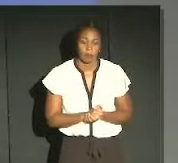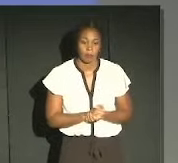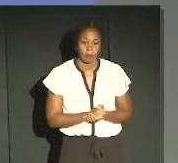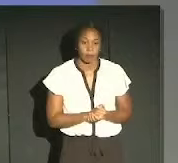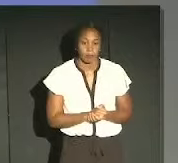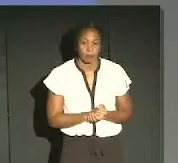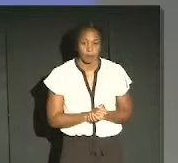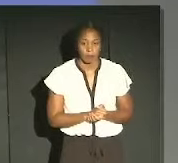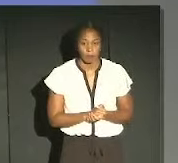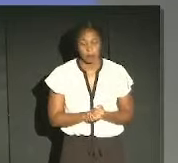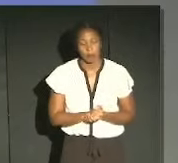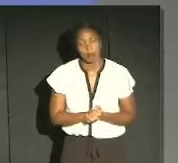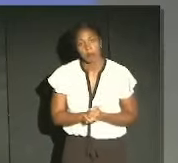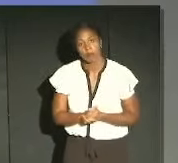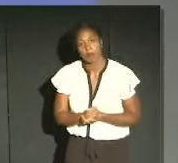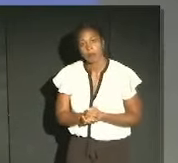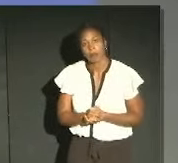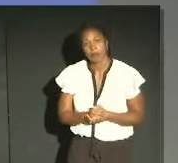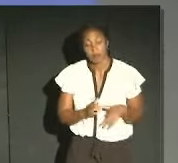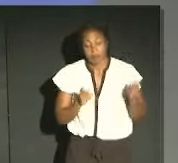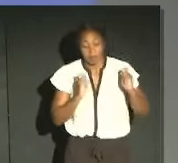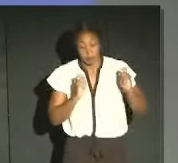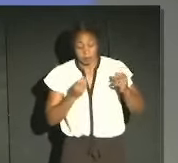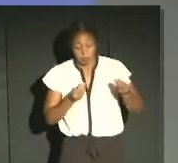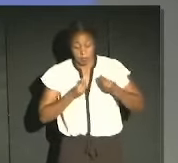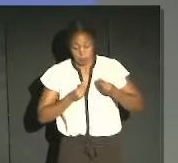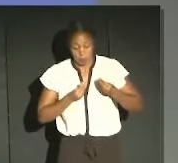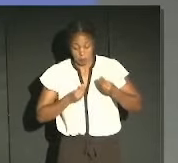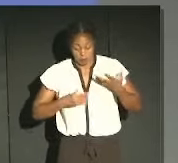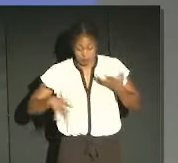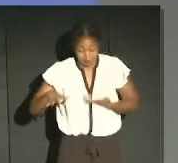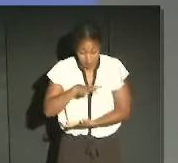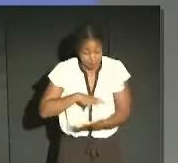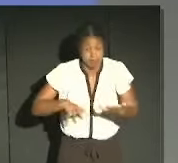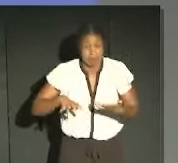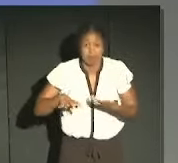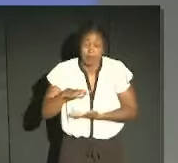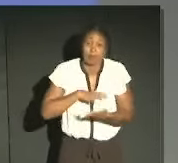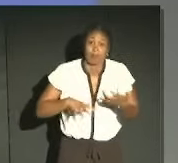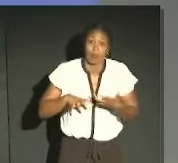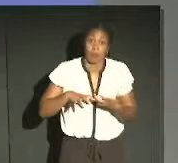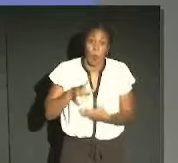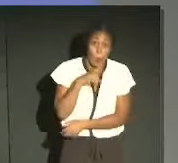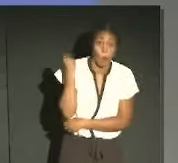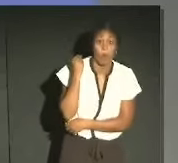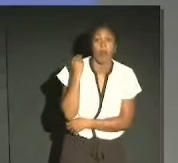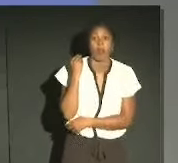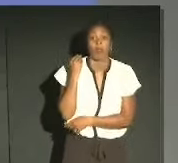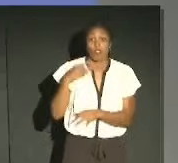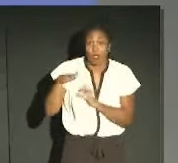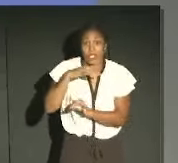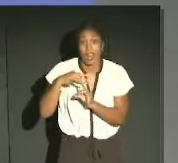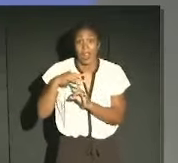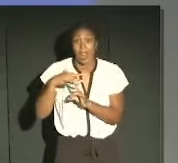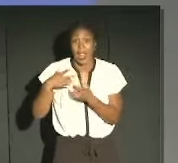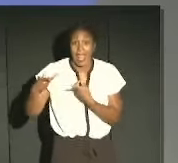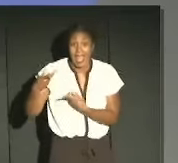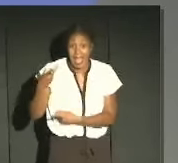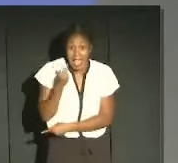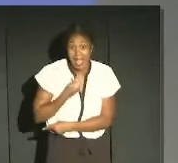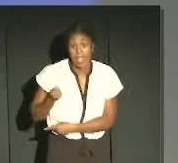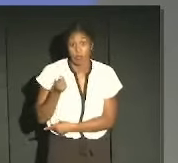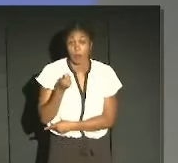provoquant parfois des désastres humains sociaux économique